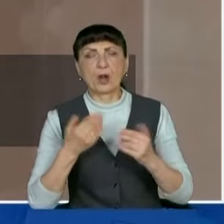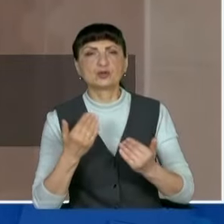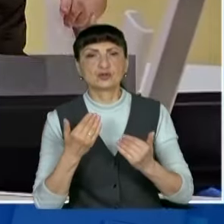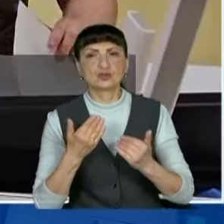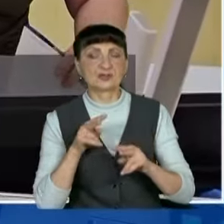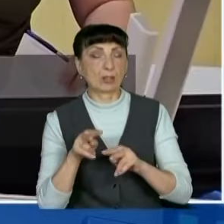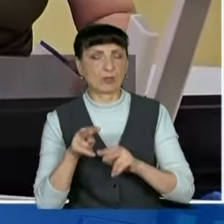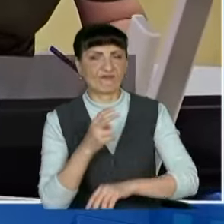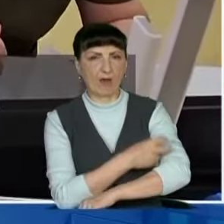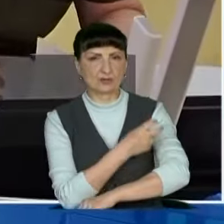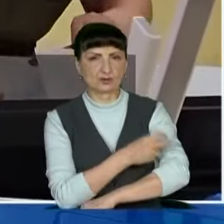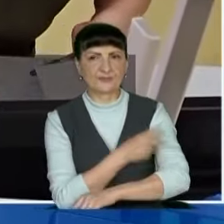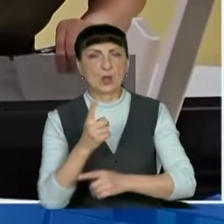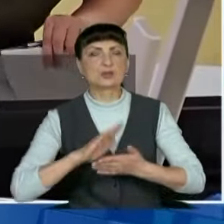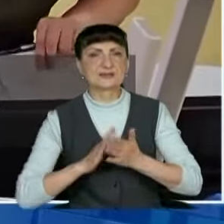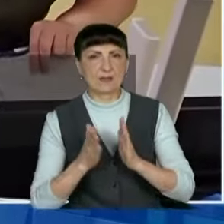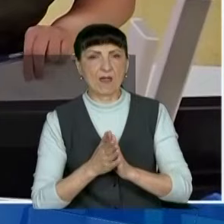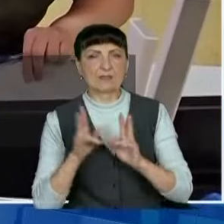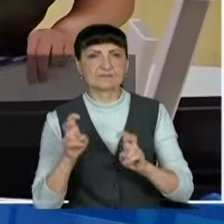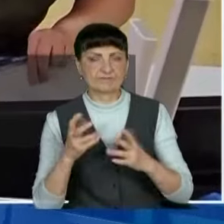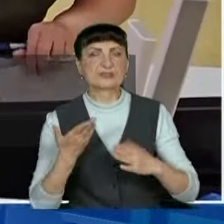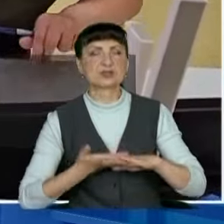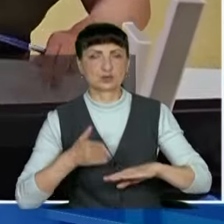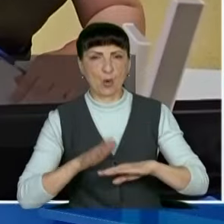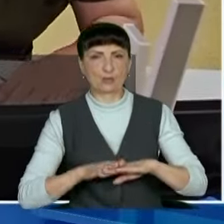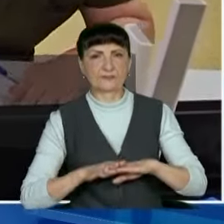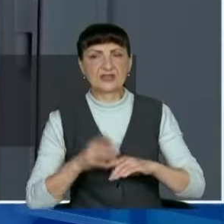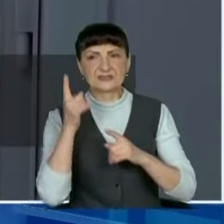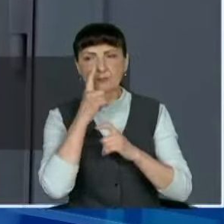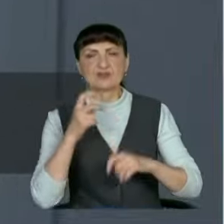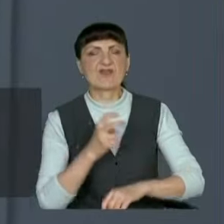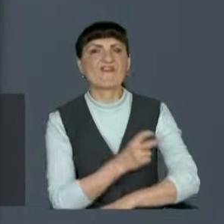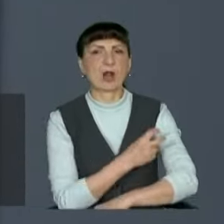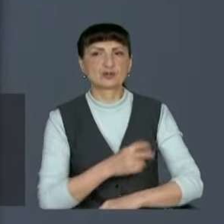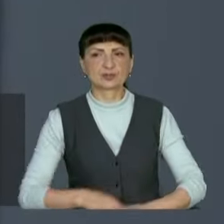под наблюдением врачей. Ее состояние оценивается как тяжелое, сообщили врачи.